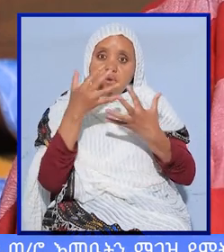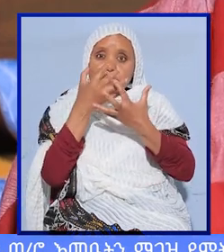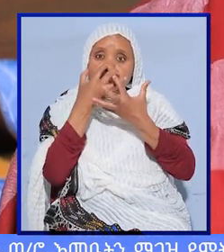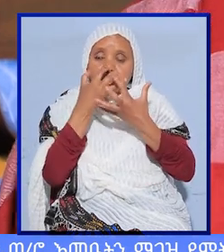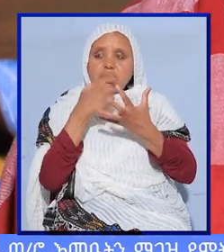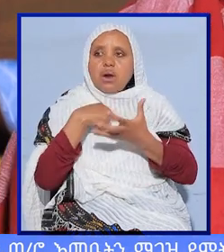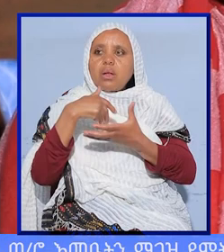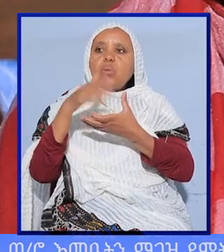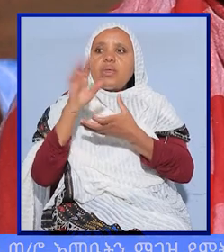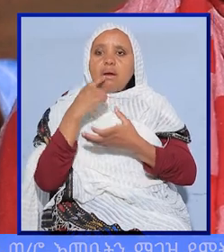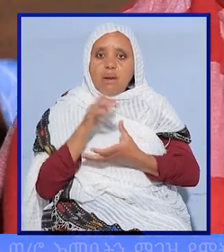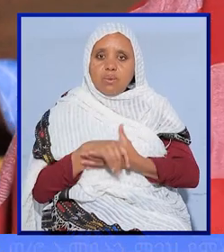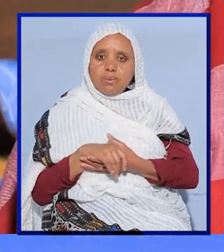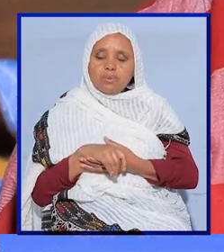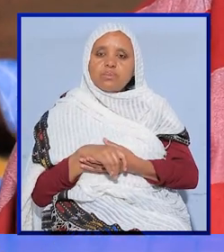ያደረገ